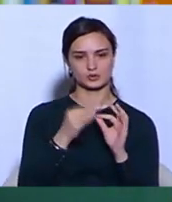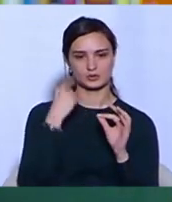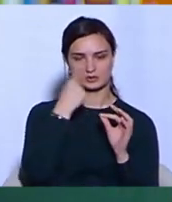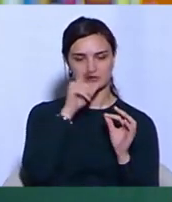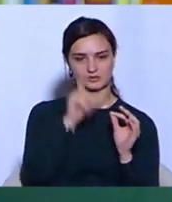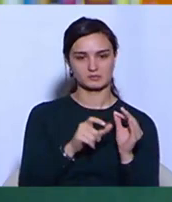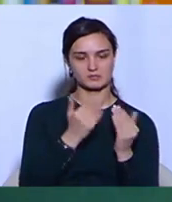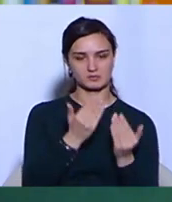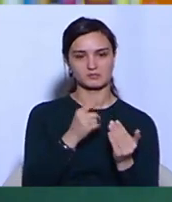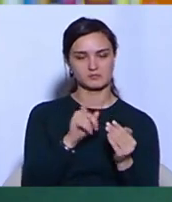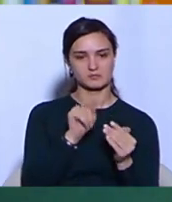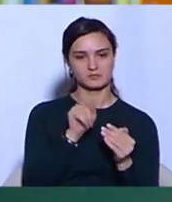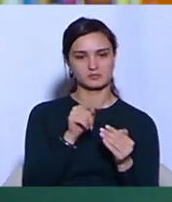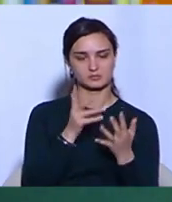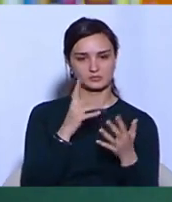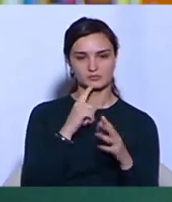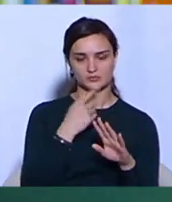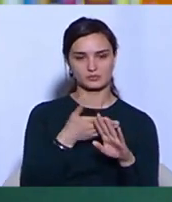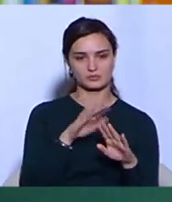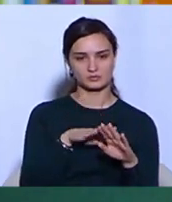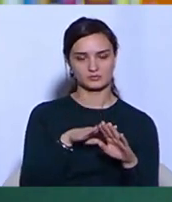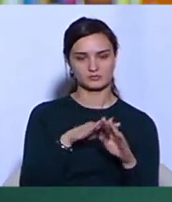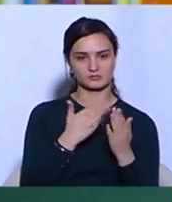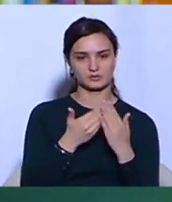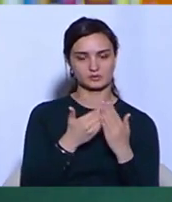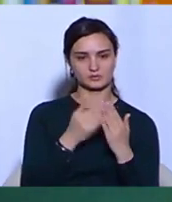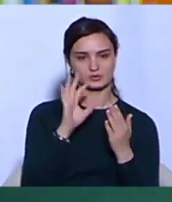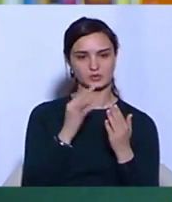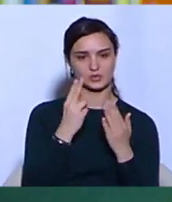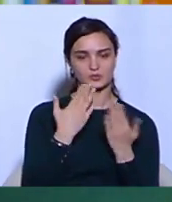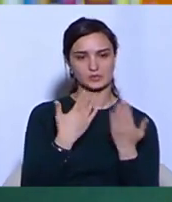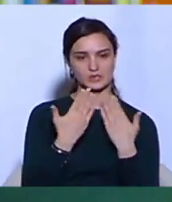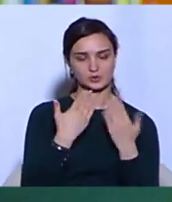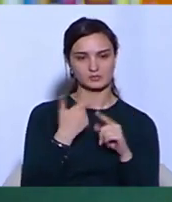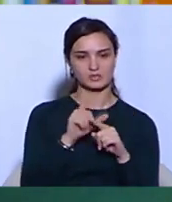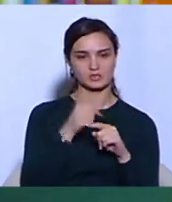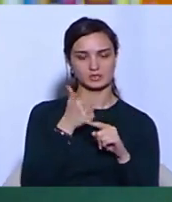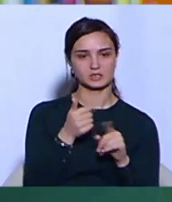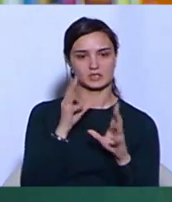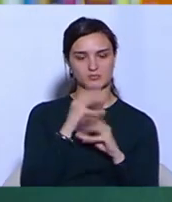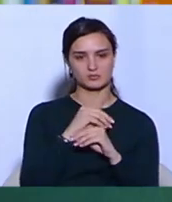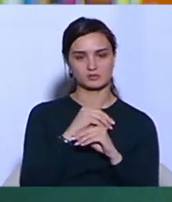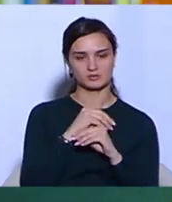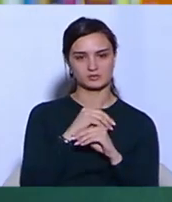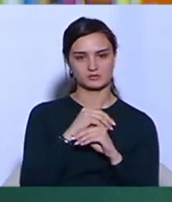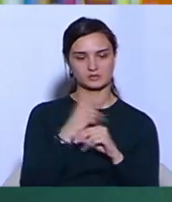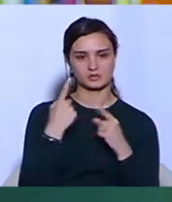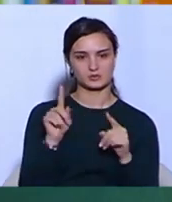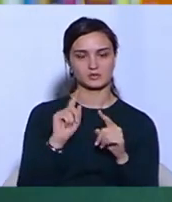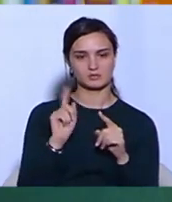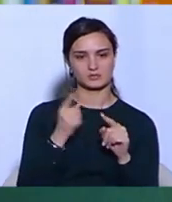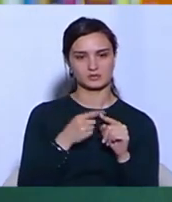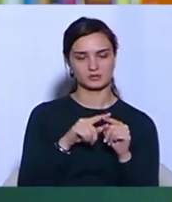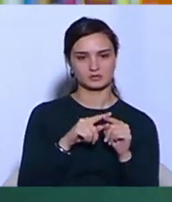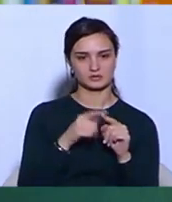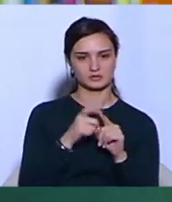ინდივიდთან მიმართებაში, რომ მას თუ უჭირს თქვათ მაგალითად სოციალური ურთიერთობები, ძალიან კარგად გამოსდის სხვა რამ და